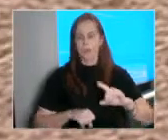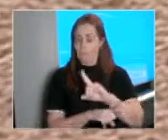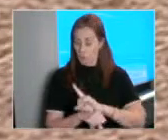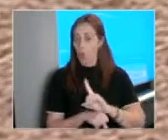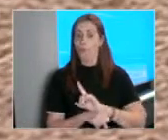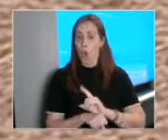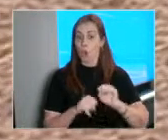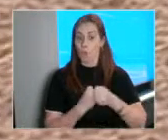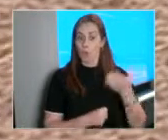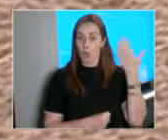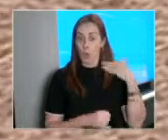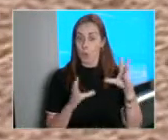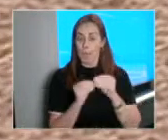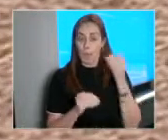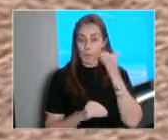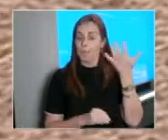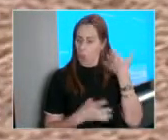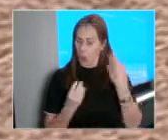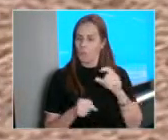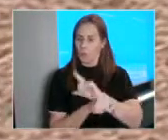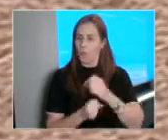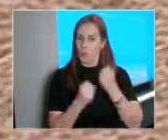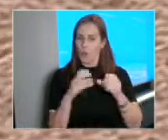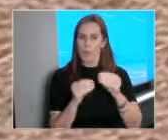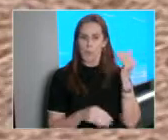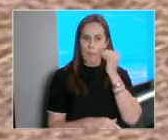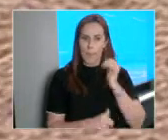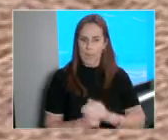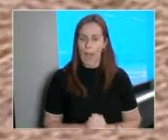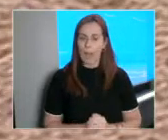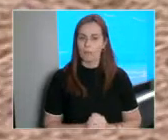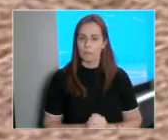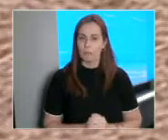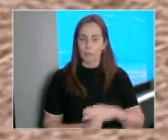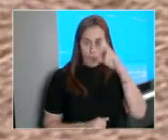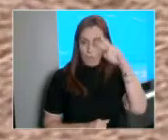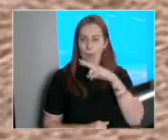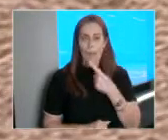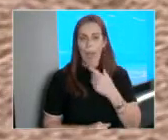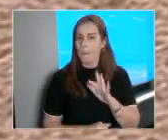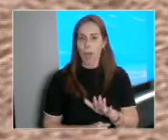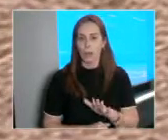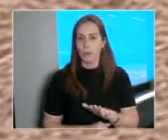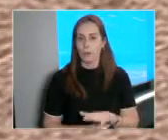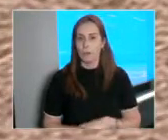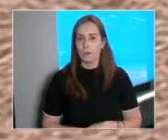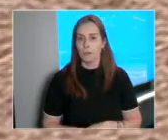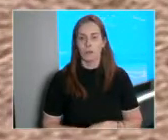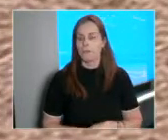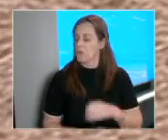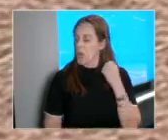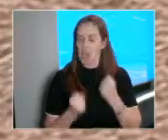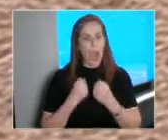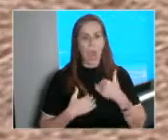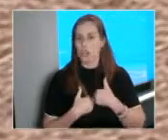בתקופות משבר שהיו לנו איתם, והיו לנו הרבה תקופות משבר איתם. ואבא היה אומר, קשה